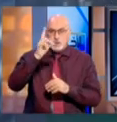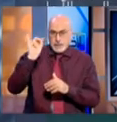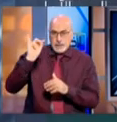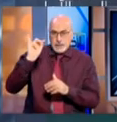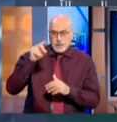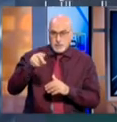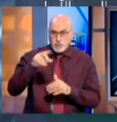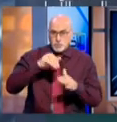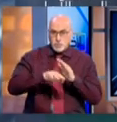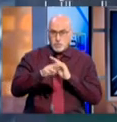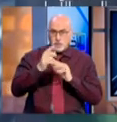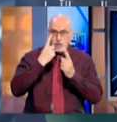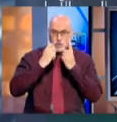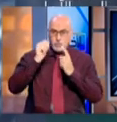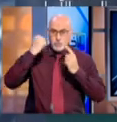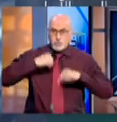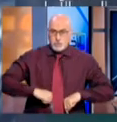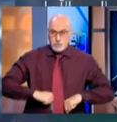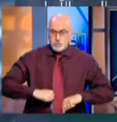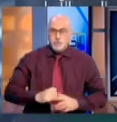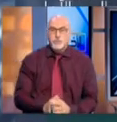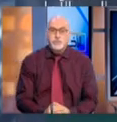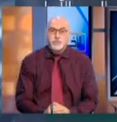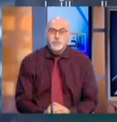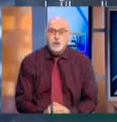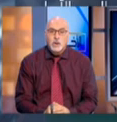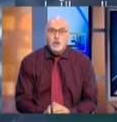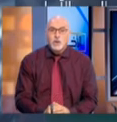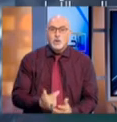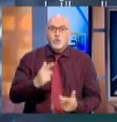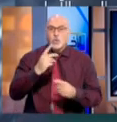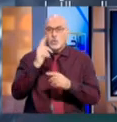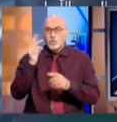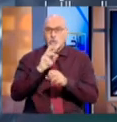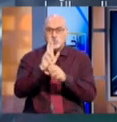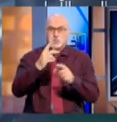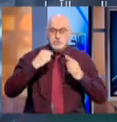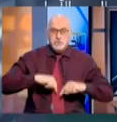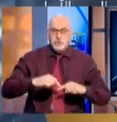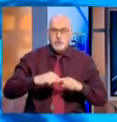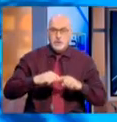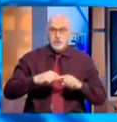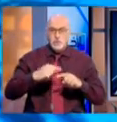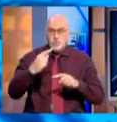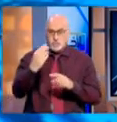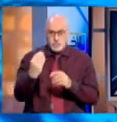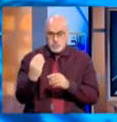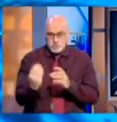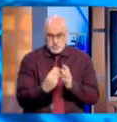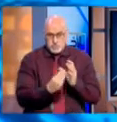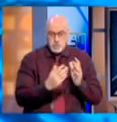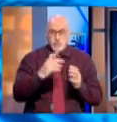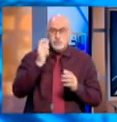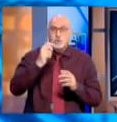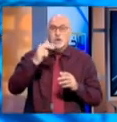سلطة السيد الوزير الأول، إلحاق ممثلي مختلف القطاعات المعينين لدى الشبابيك الوحيدة بالوكالة